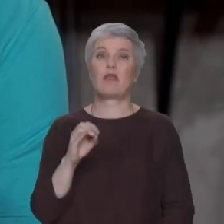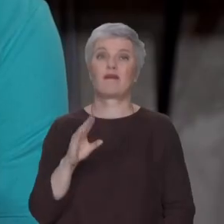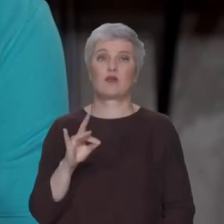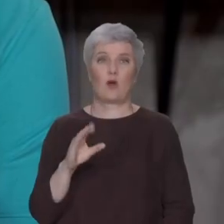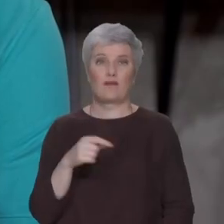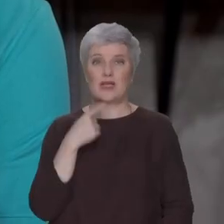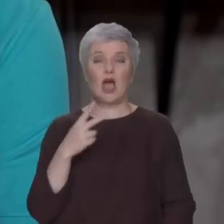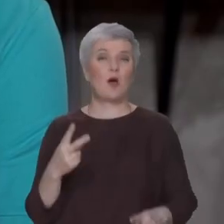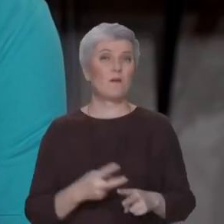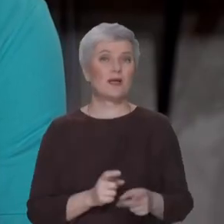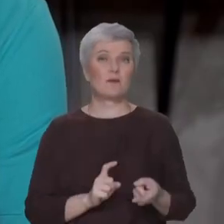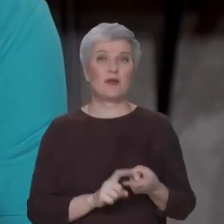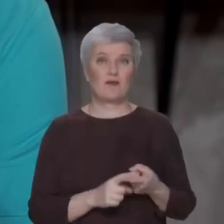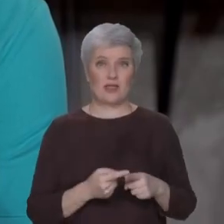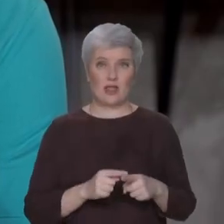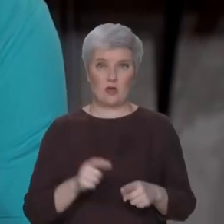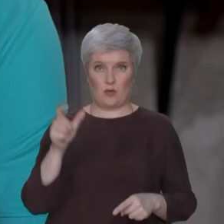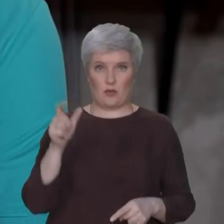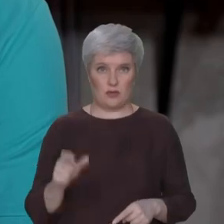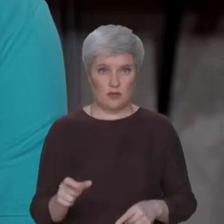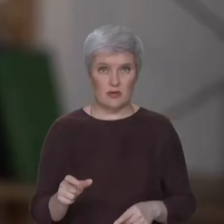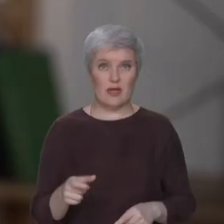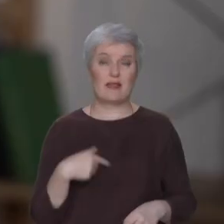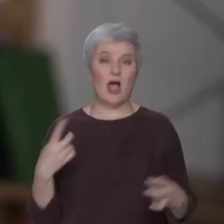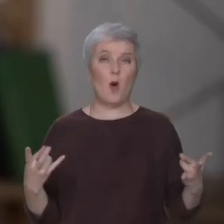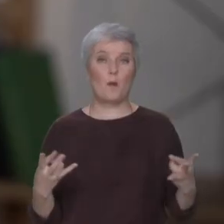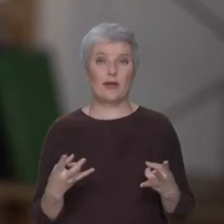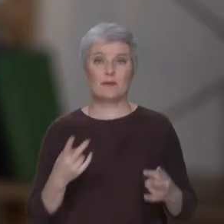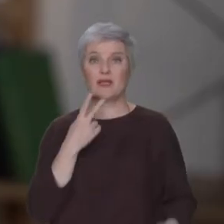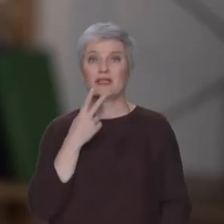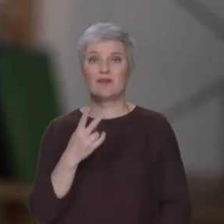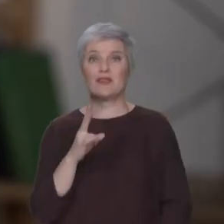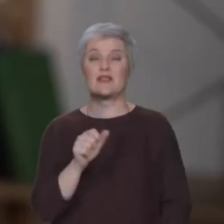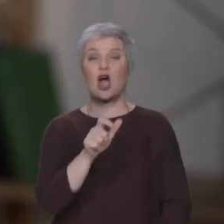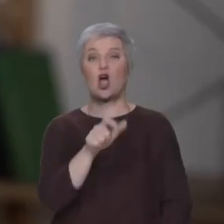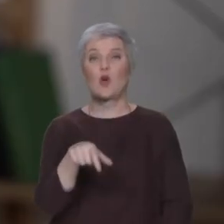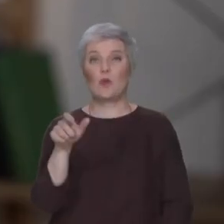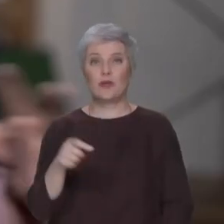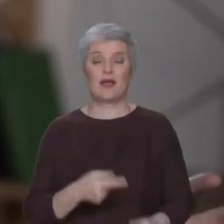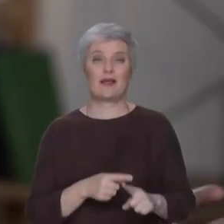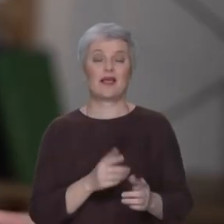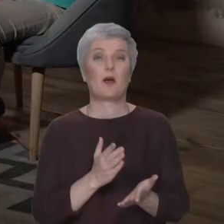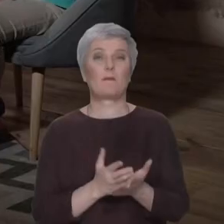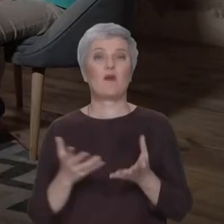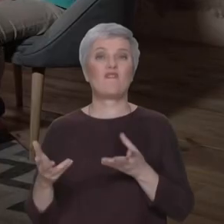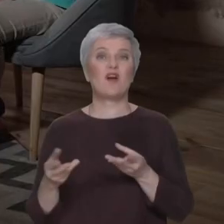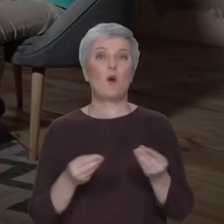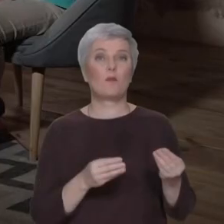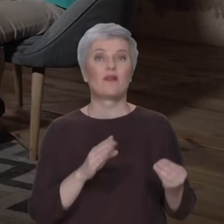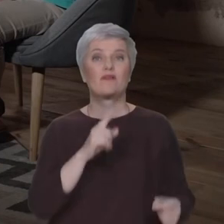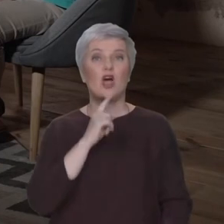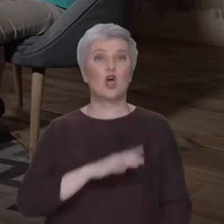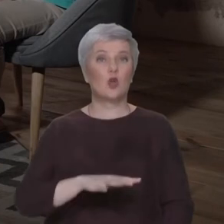без прив'язки до конкретної його постаті, що нам потрібно дивитися на тих людей, які мають вплив в Росії